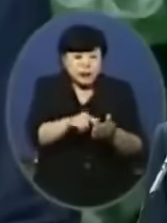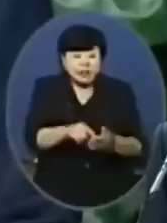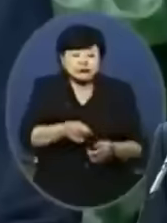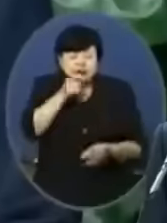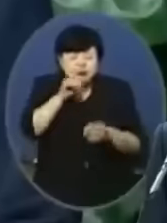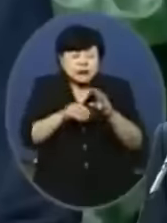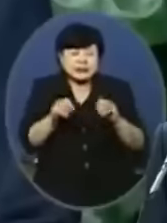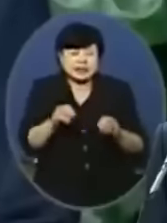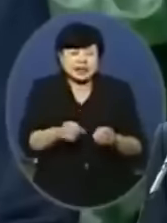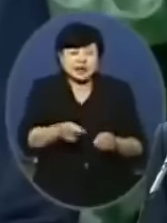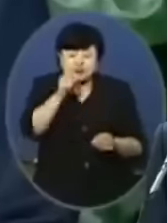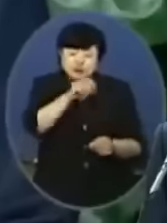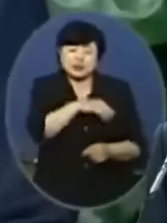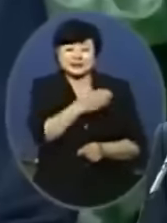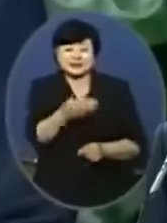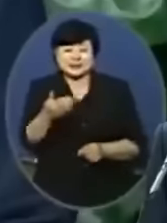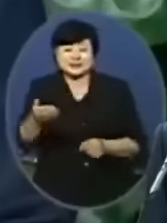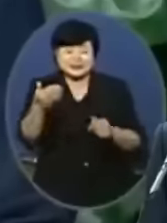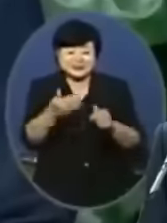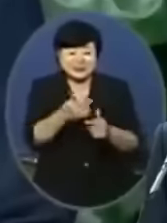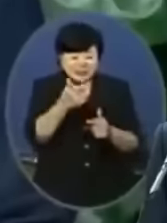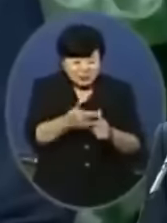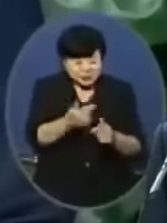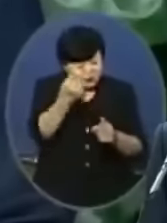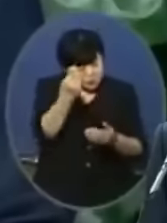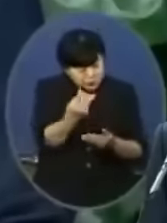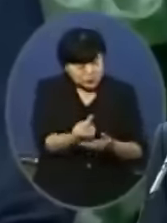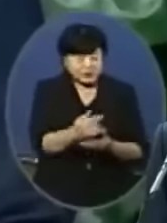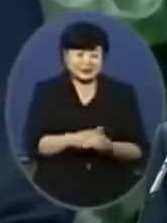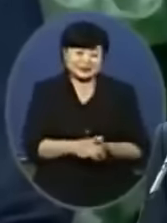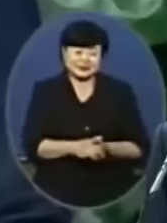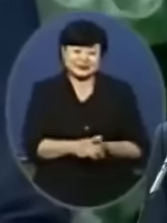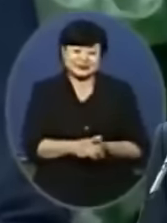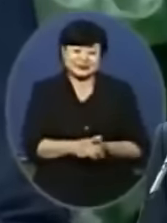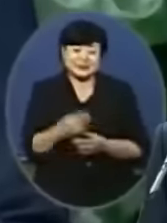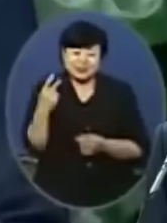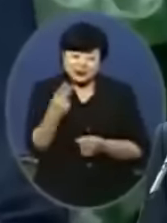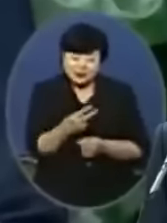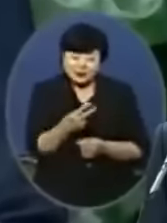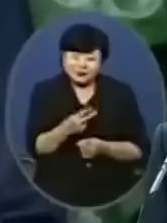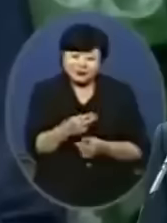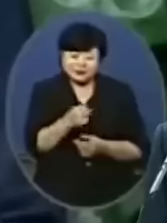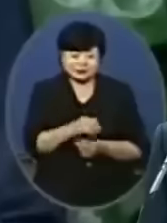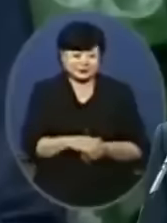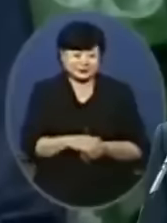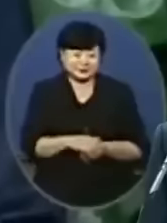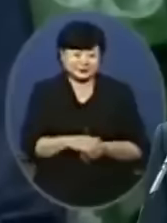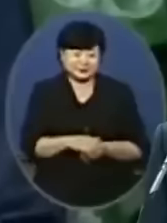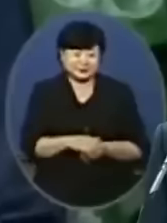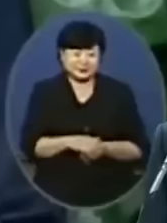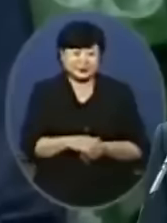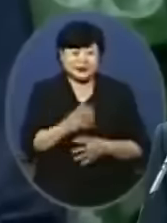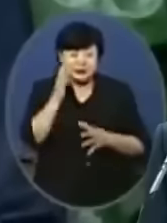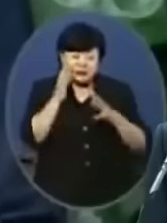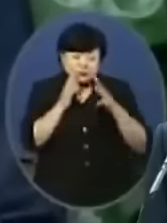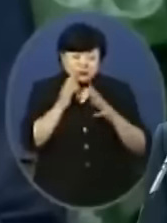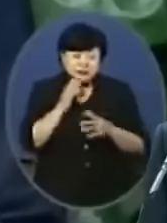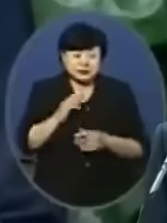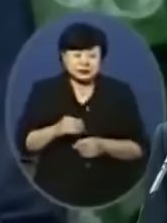땅에 시냇물 같은 분이 있다. 예수님이시다. 그리고 아주 초목곤충이